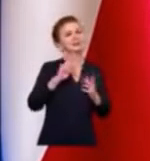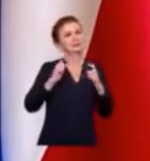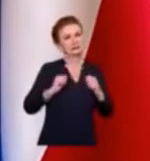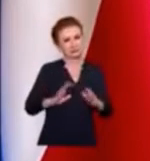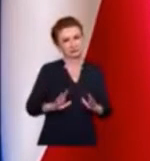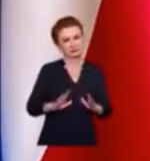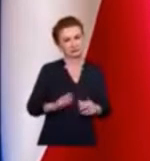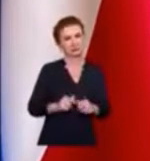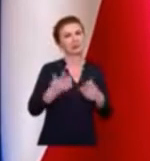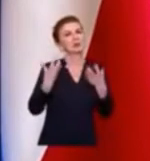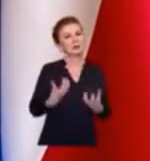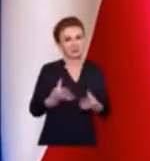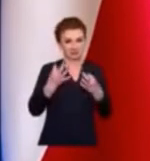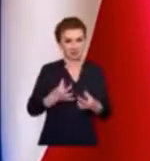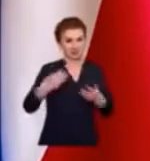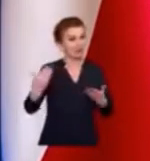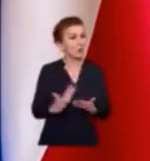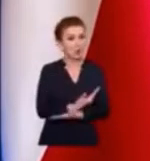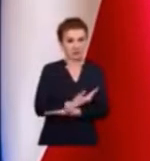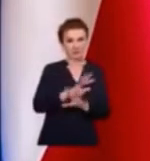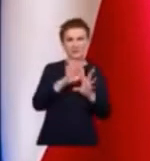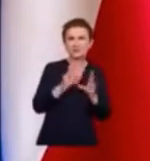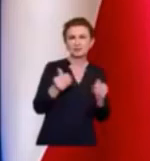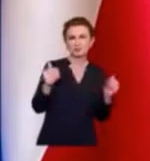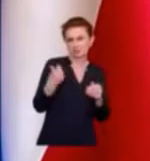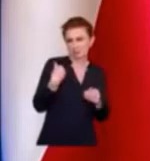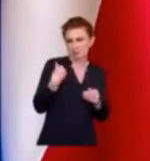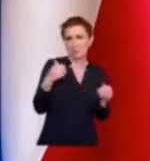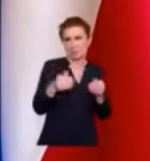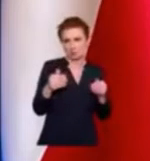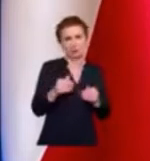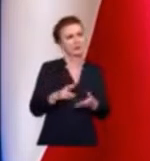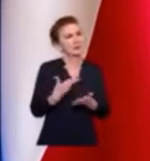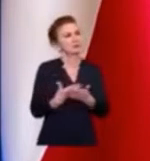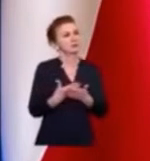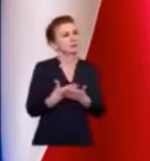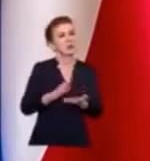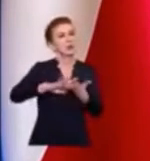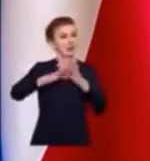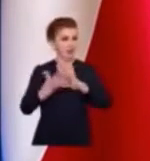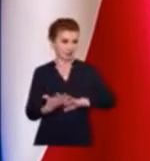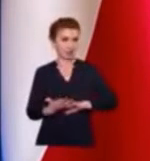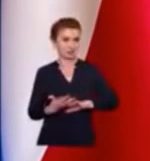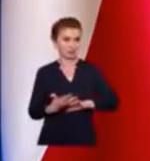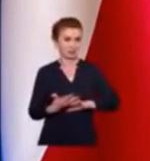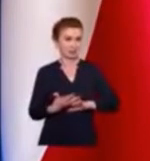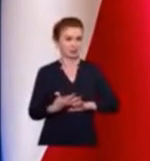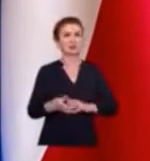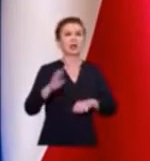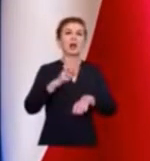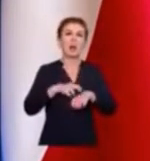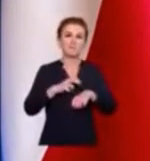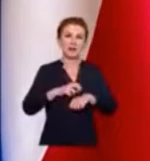wracały te wszystkie możliwe zabiegi, czy tak jak tutaj pan premier pokazywał, rehabilitacji, ale badań